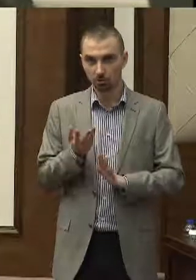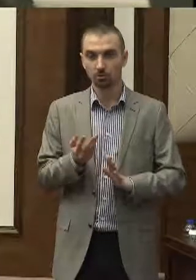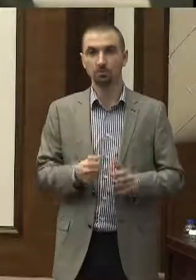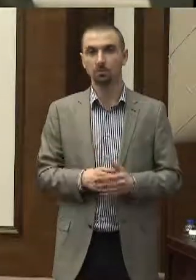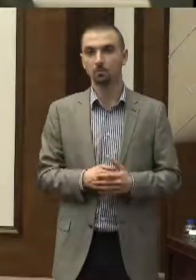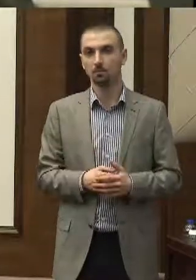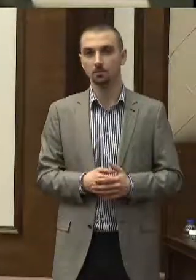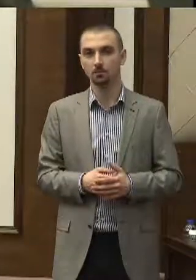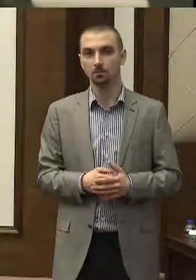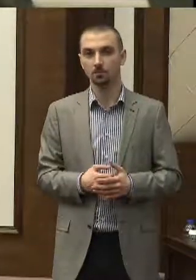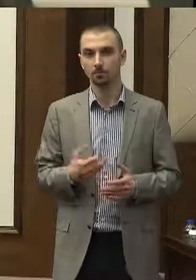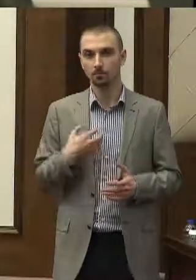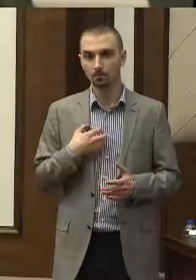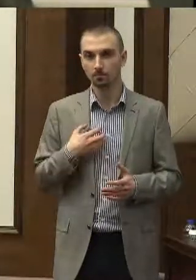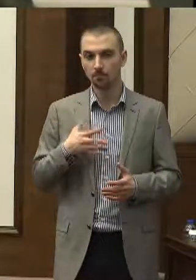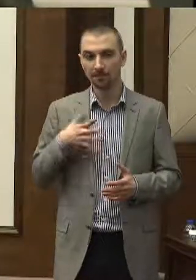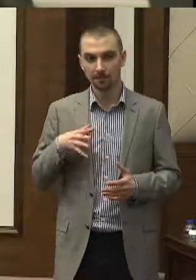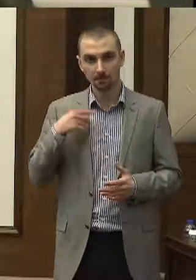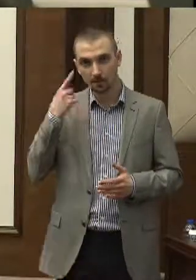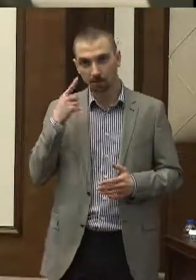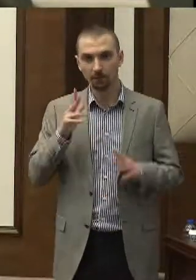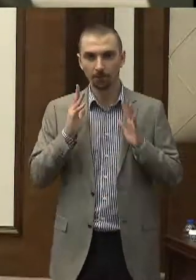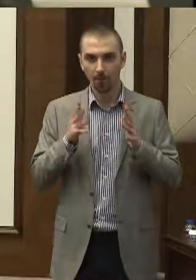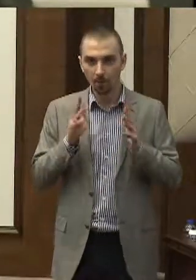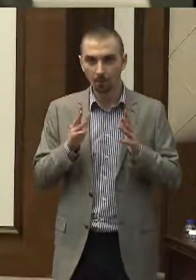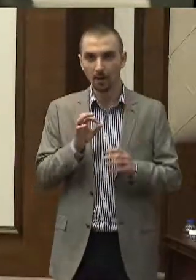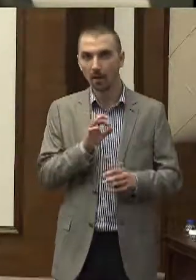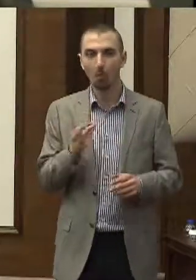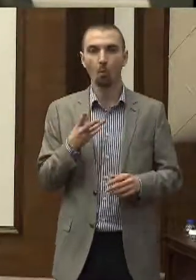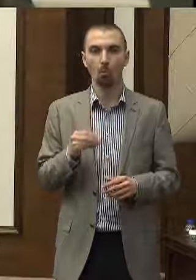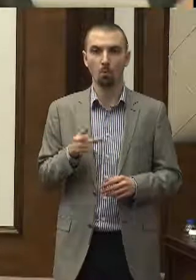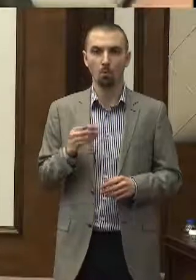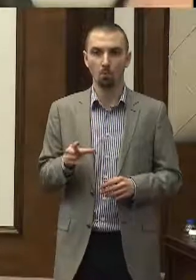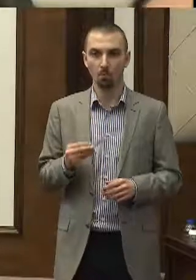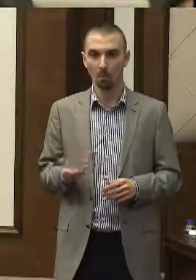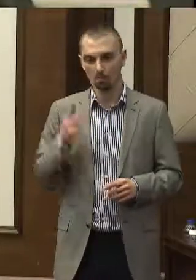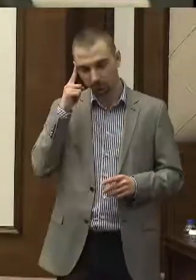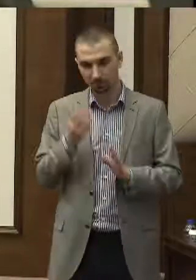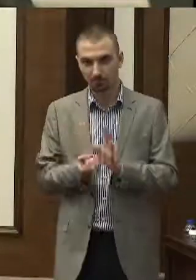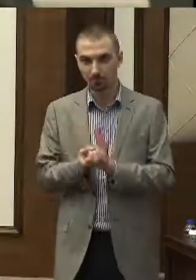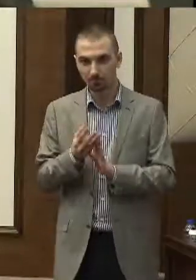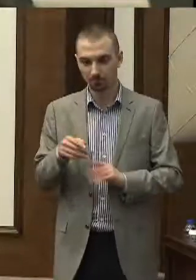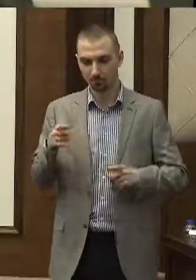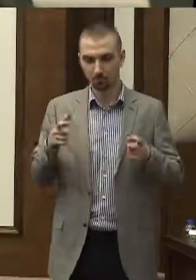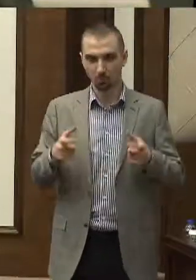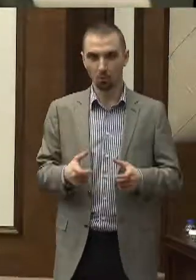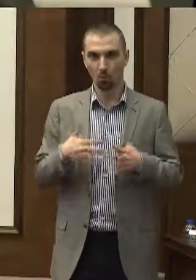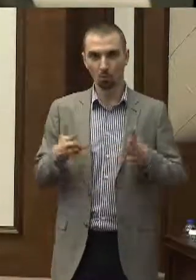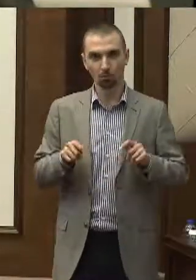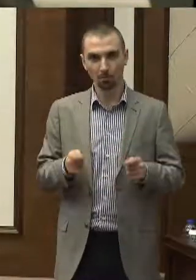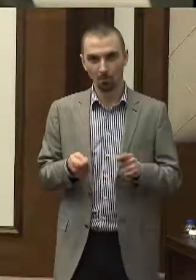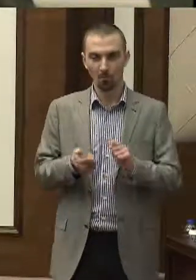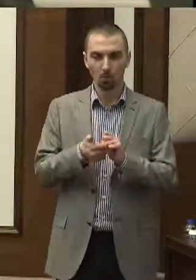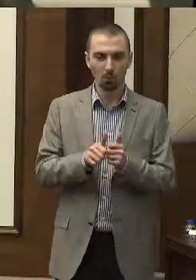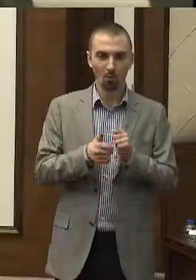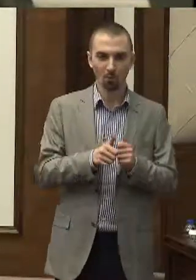istediğimiz, istenilen bir işlevsel faaliyetler yapamamaktır. Kuruluş amacı bölgedeki amatör